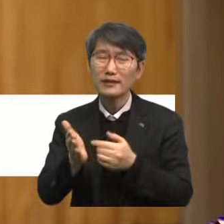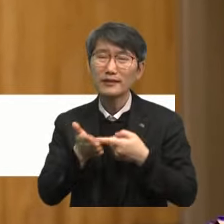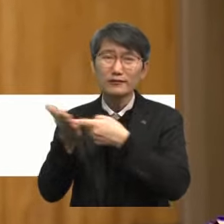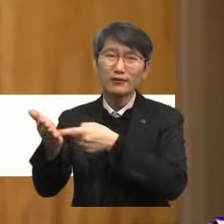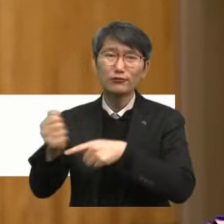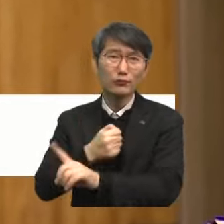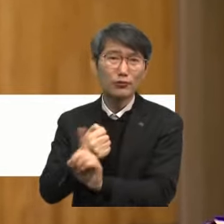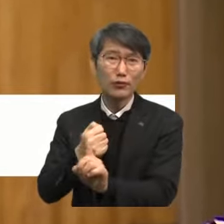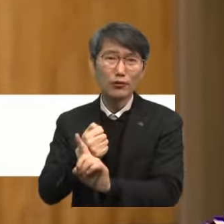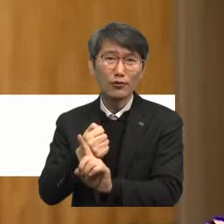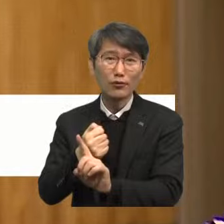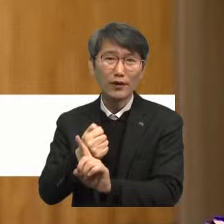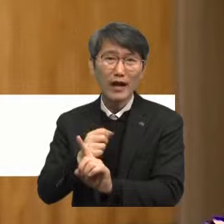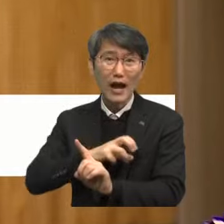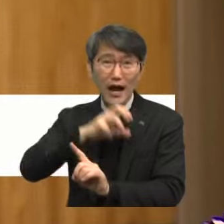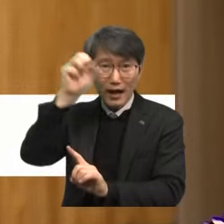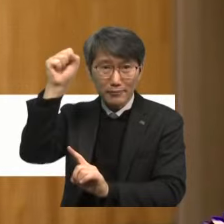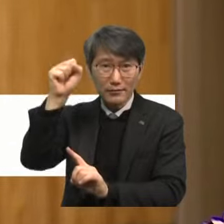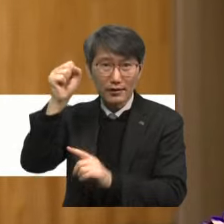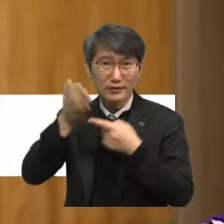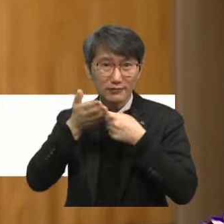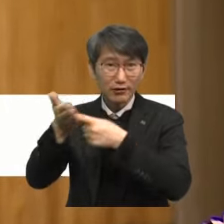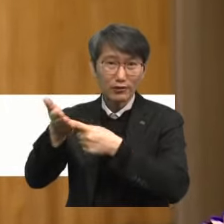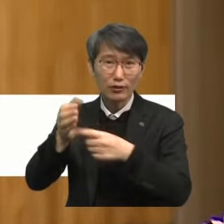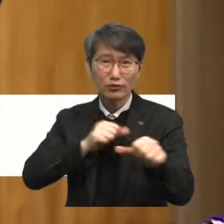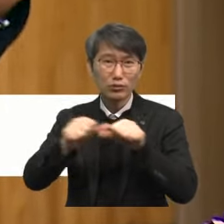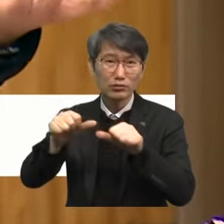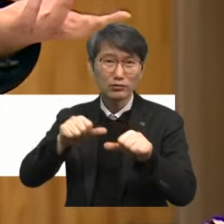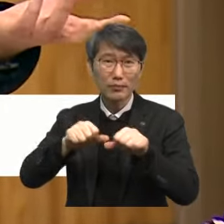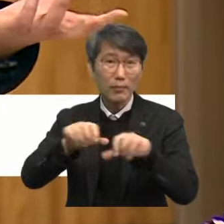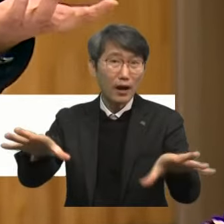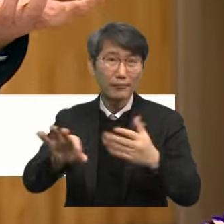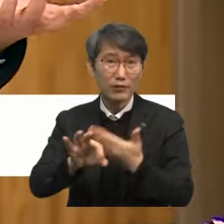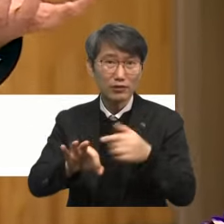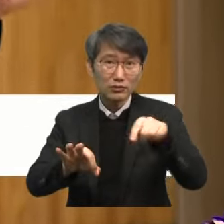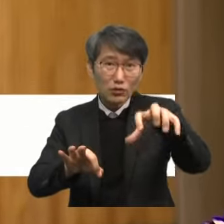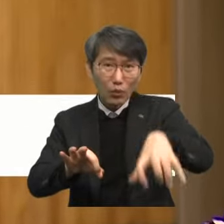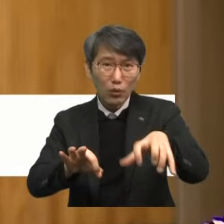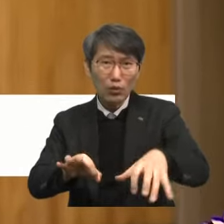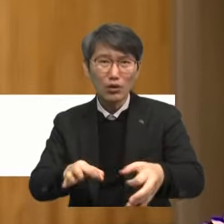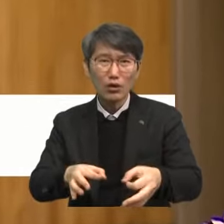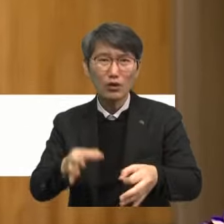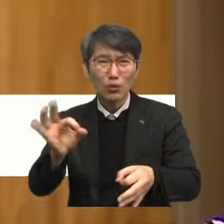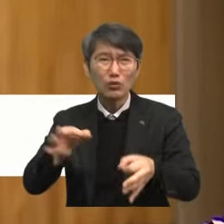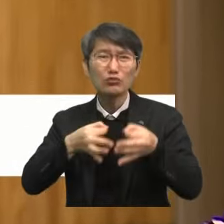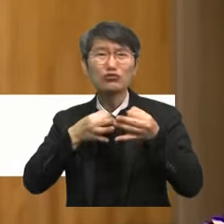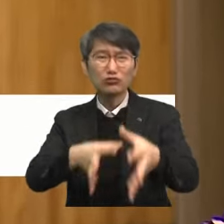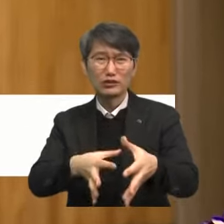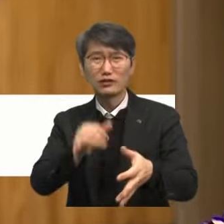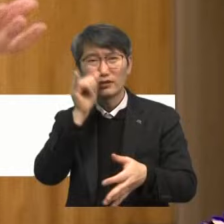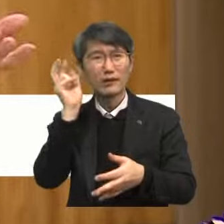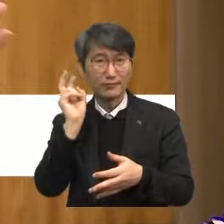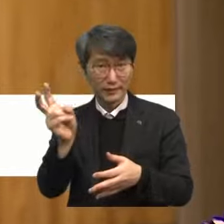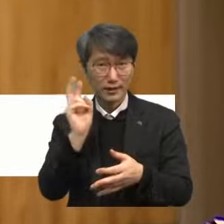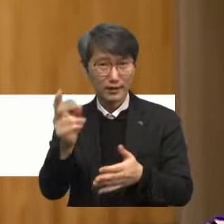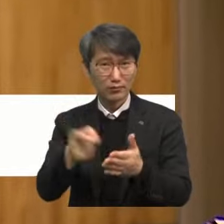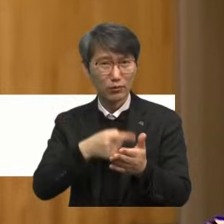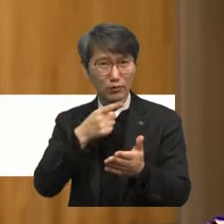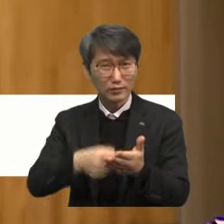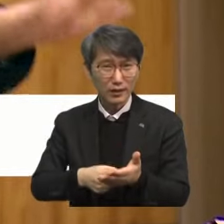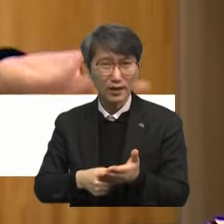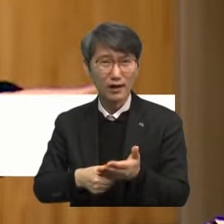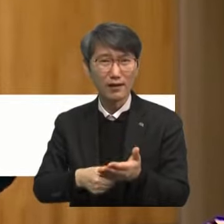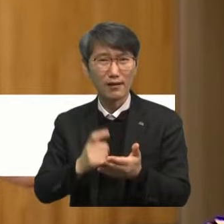이유는 그걸 우리가 만약 거기에 신청을 한다 그러면 뭐 거기 가서 투기할 사람도 있을 수 있고 또 보상 받으려고